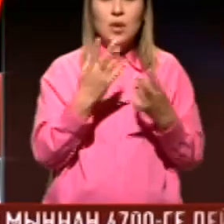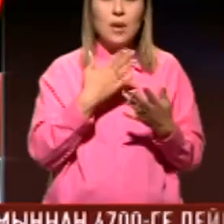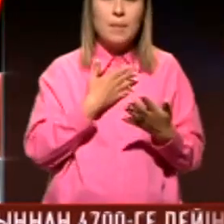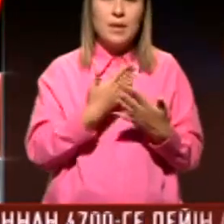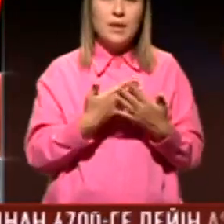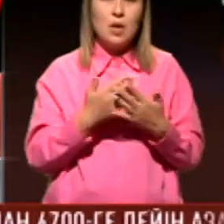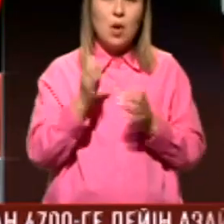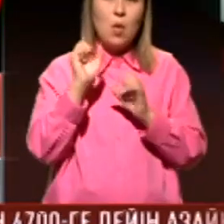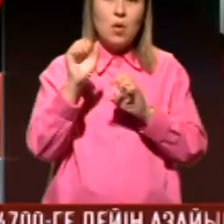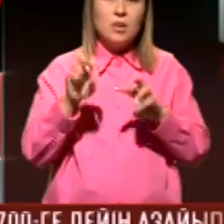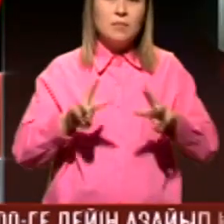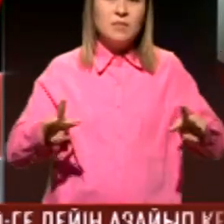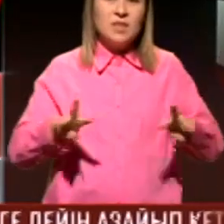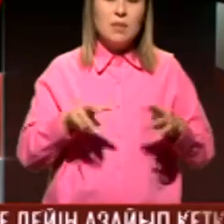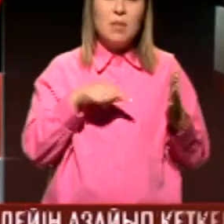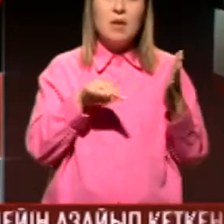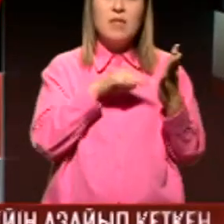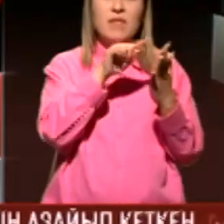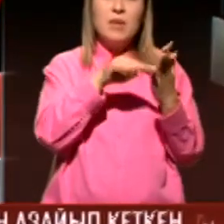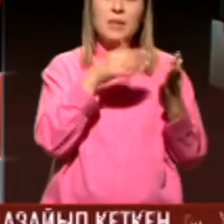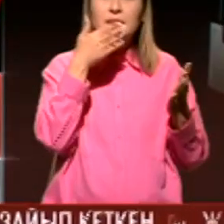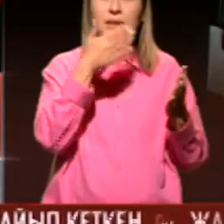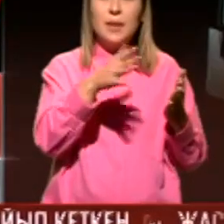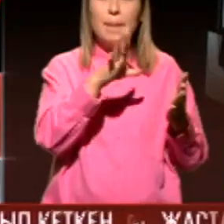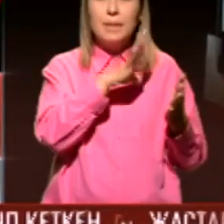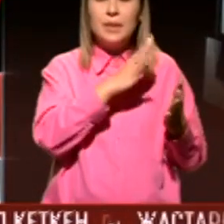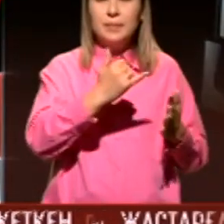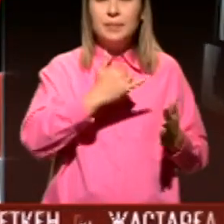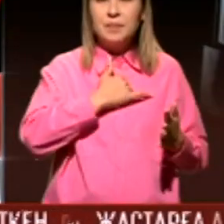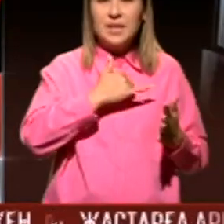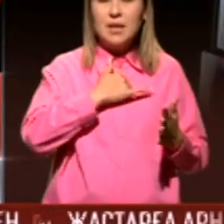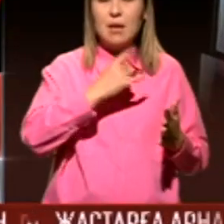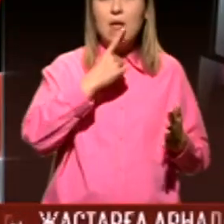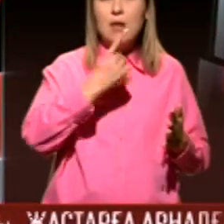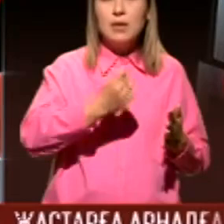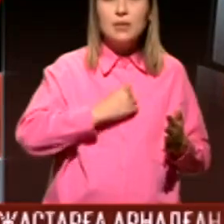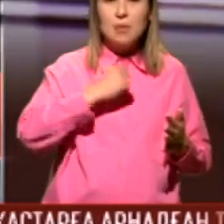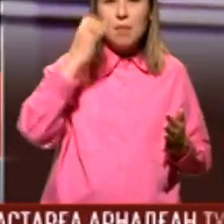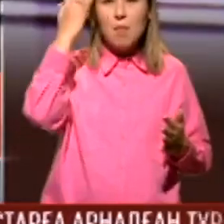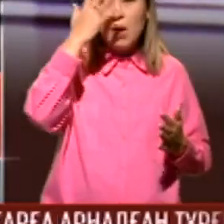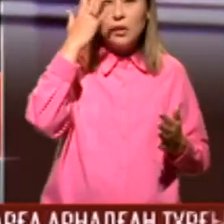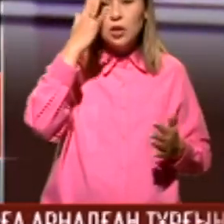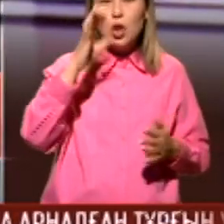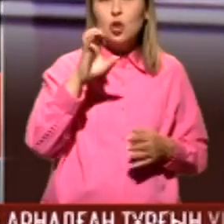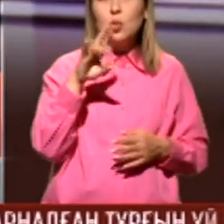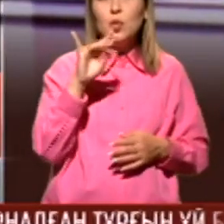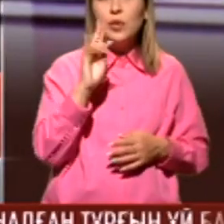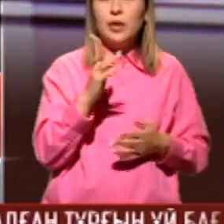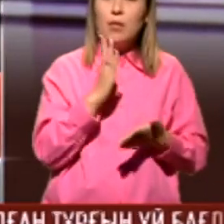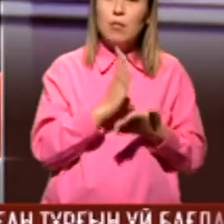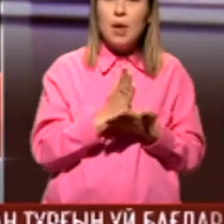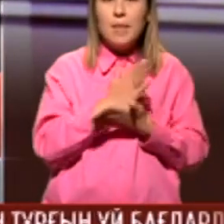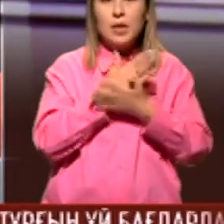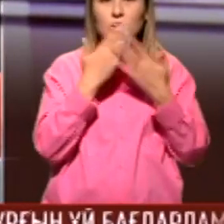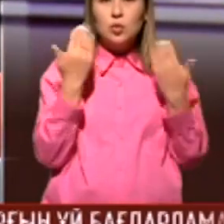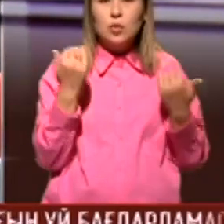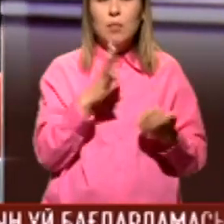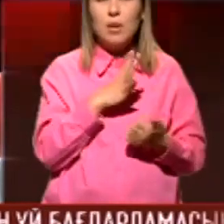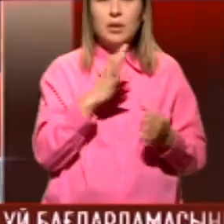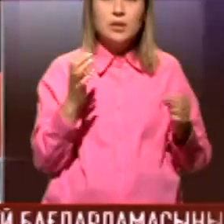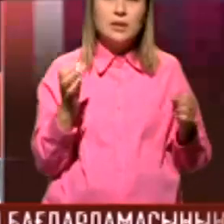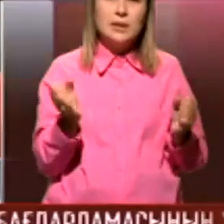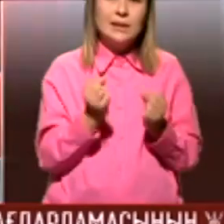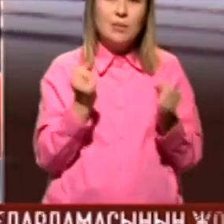Korgans Ministerliğinden de suradım da... Bizge askeri maksattağı Sputnik bar mı? Dep. Kısa bir ministerin